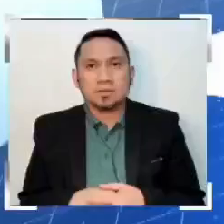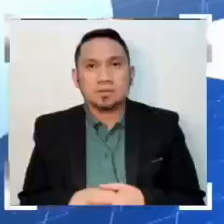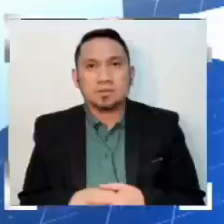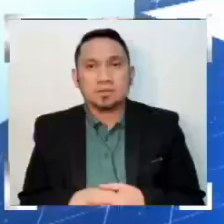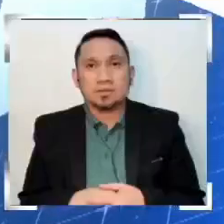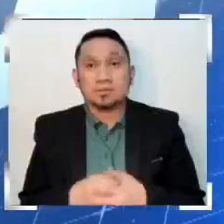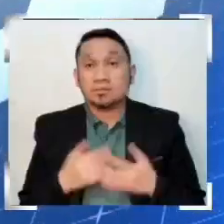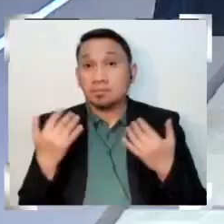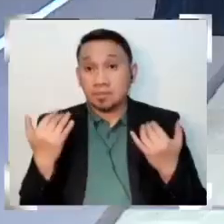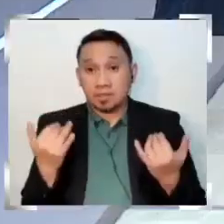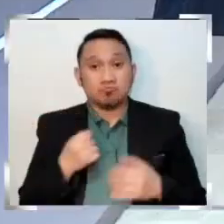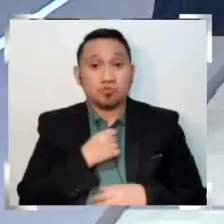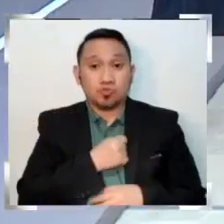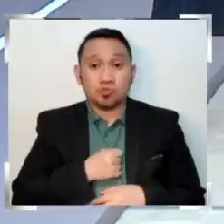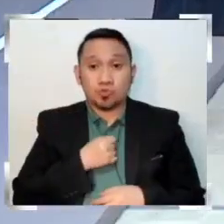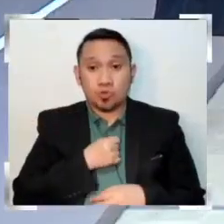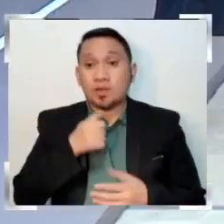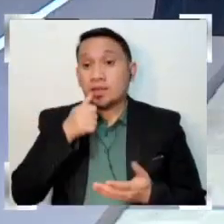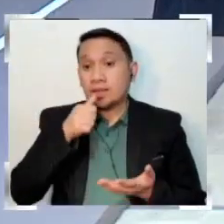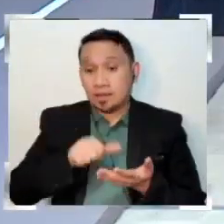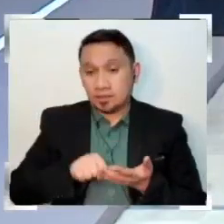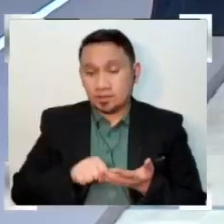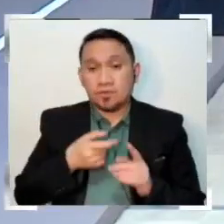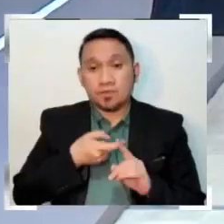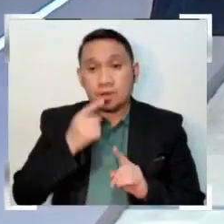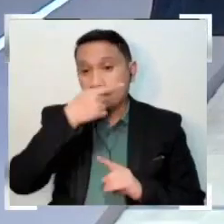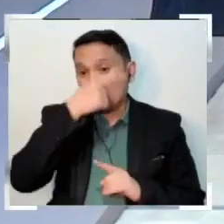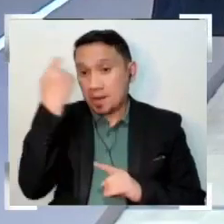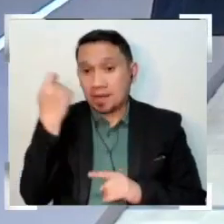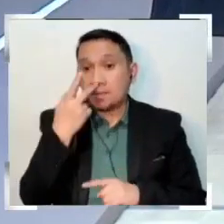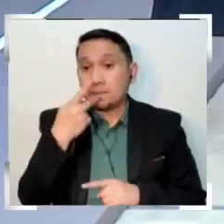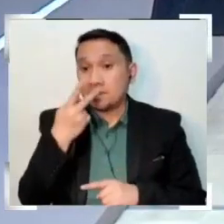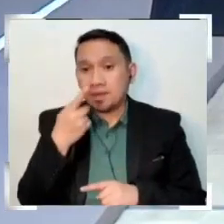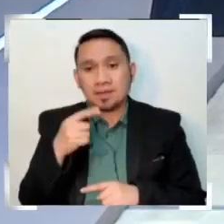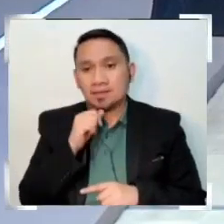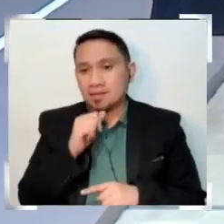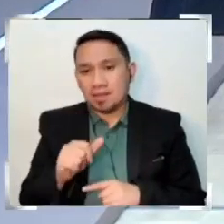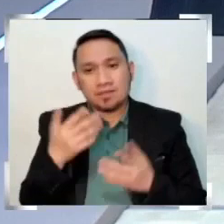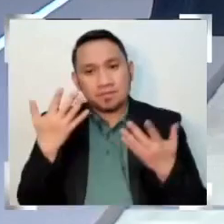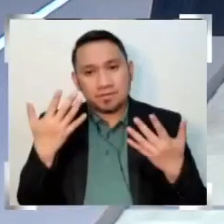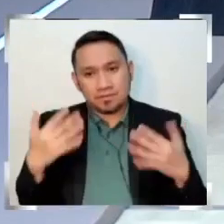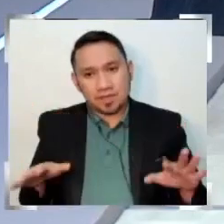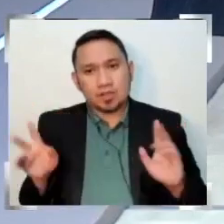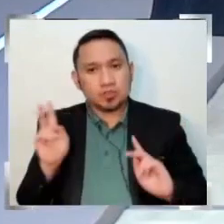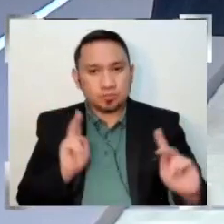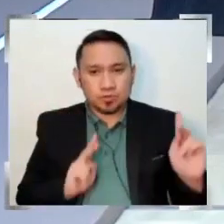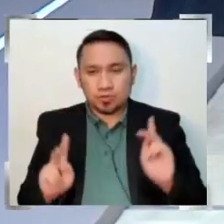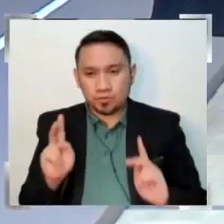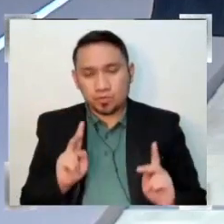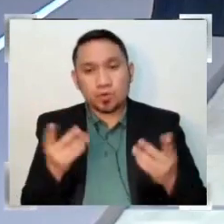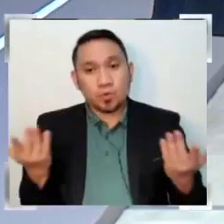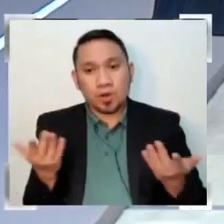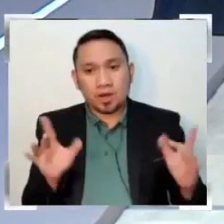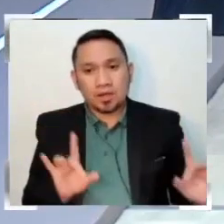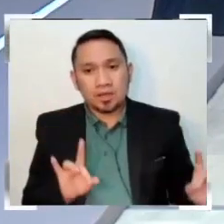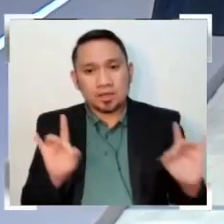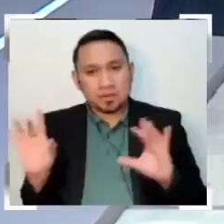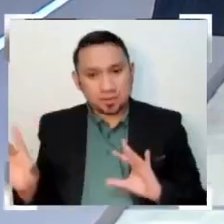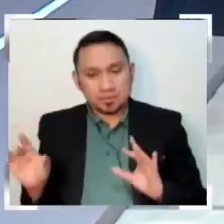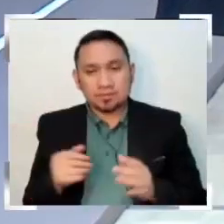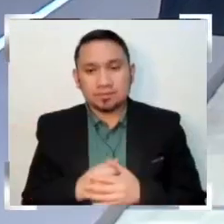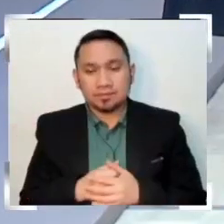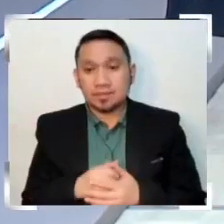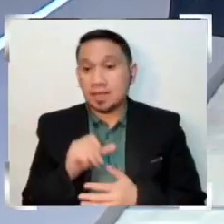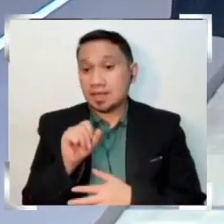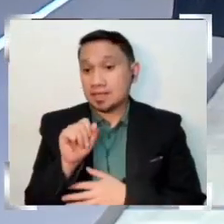Naglabas na apology letter si Jennie ng Blackpink dahil hindi niya natapos ang concert sa Melbourne, Australia. May comeback naman sina Sandara